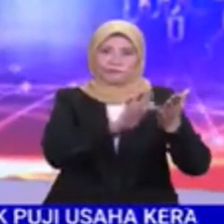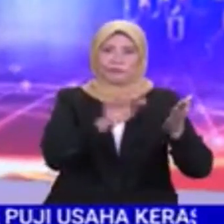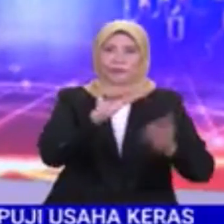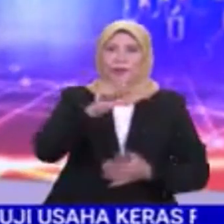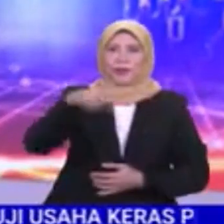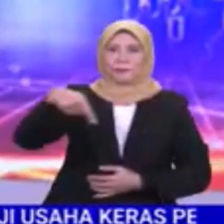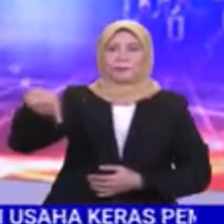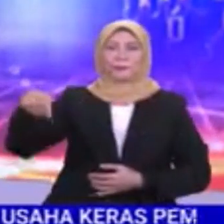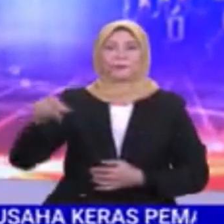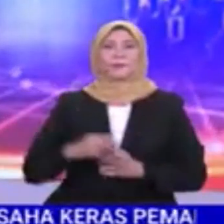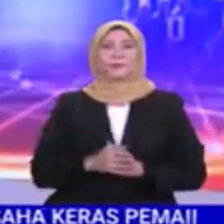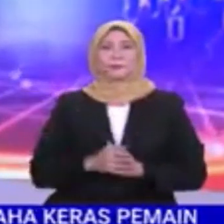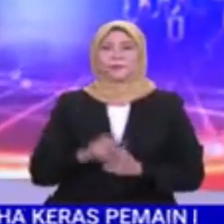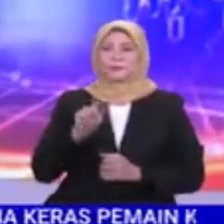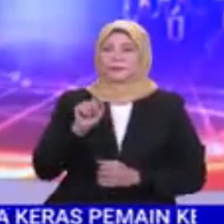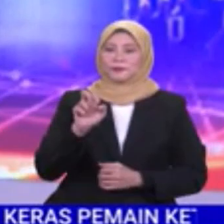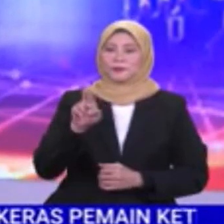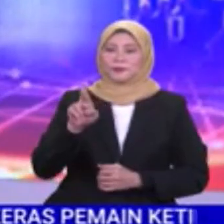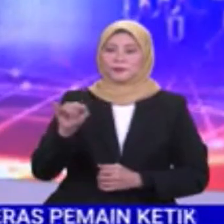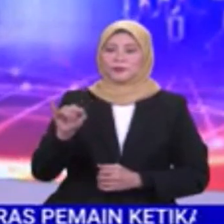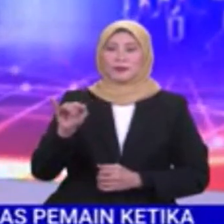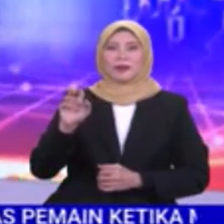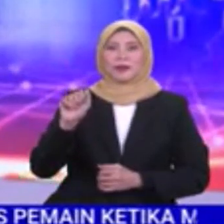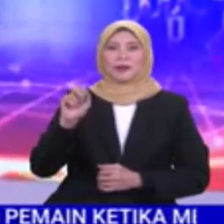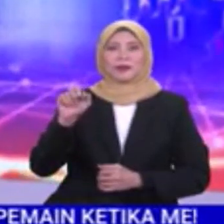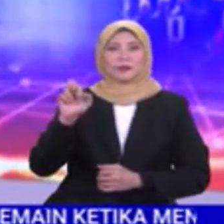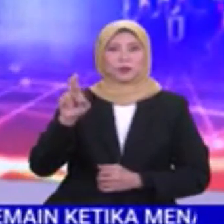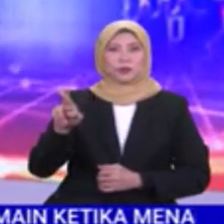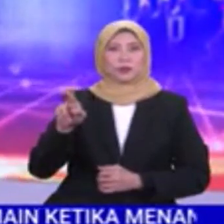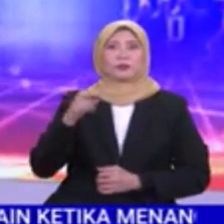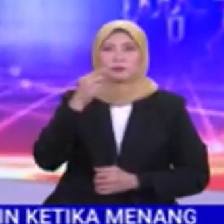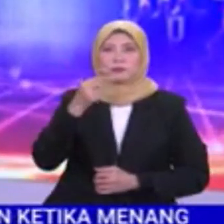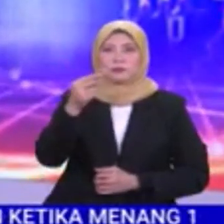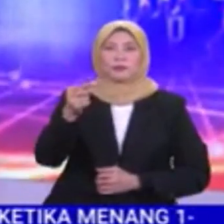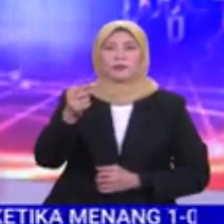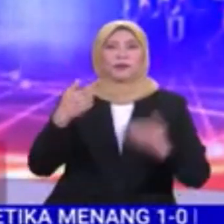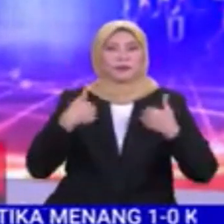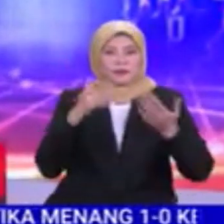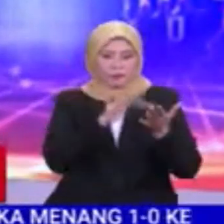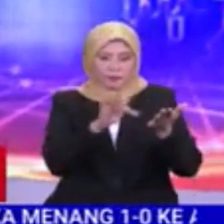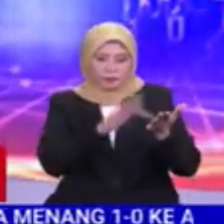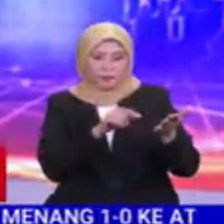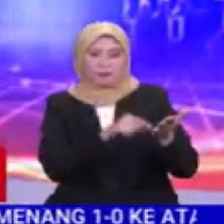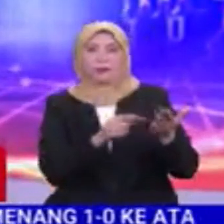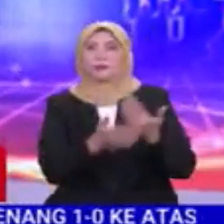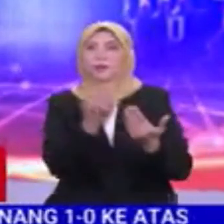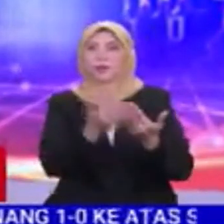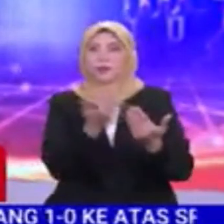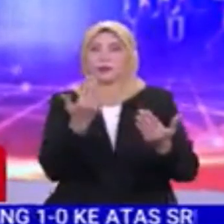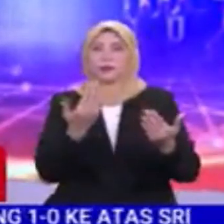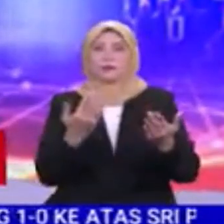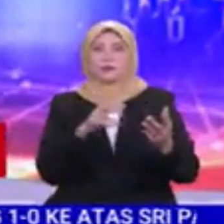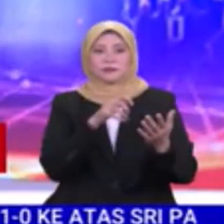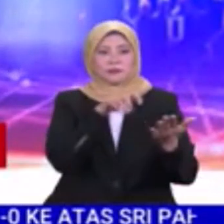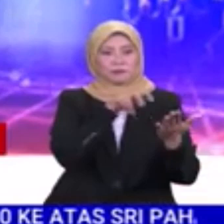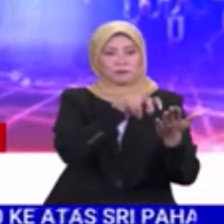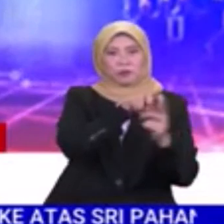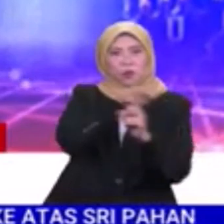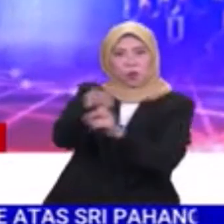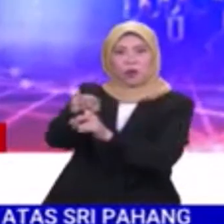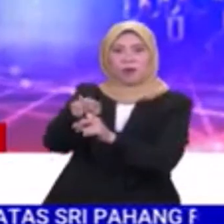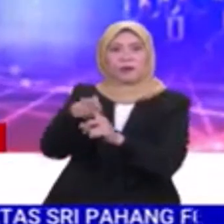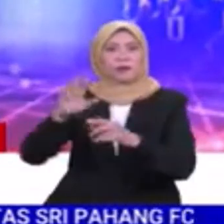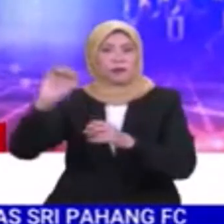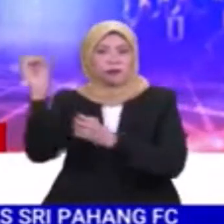Komunikasi dan Multimedia Tan Sri Anwar Musa berkata, aplikasi tersebut dilengkapi beberapa kemudahan, antaranya panggilan terus ke ambulans